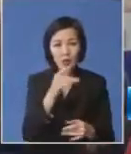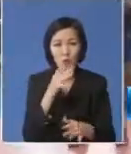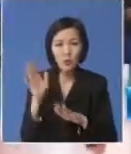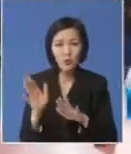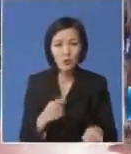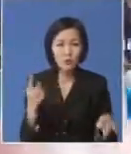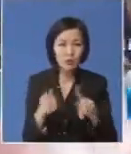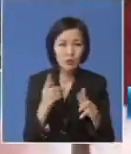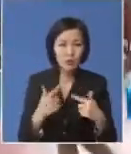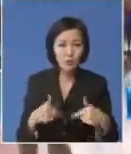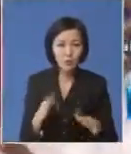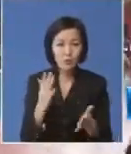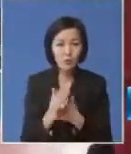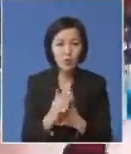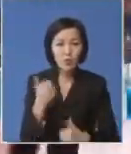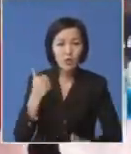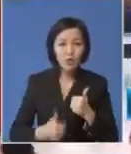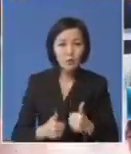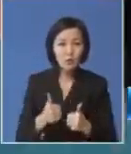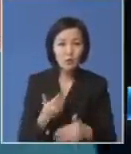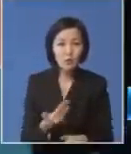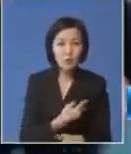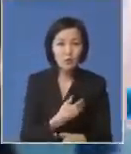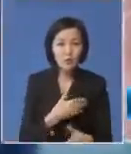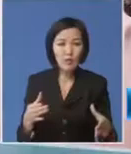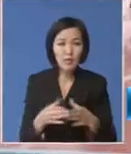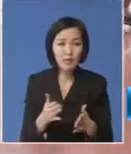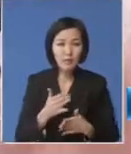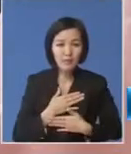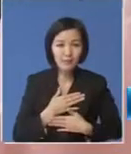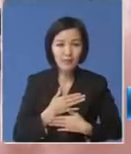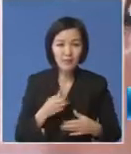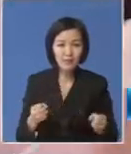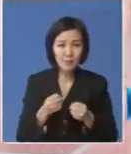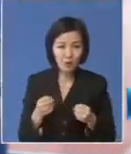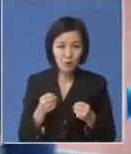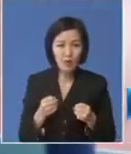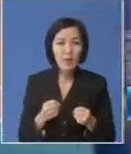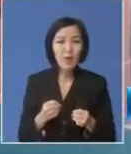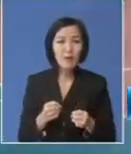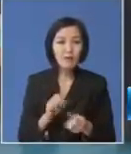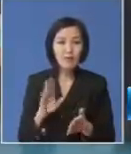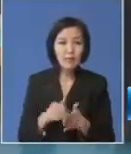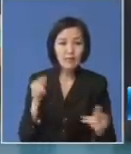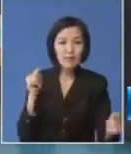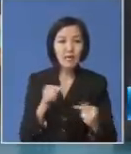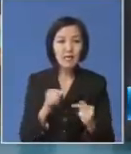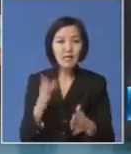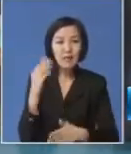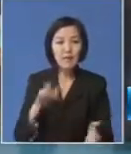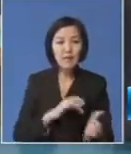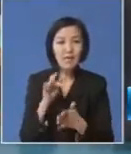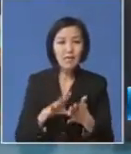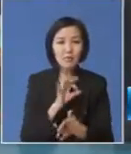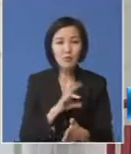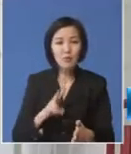соң алғашқы рет өтіп отыр. Ел чемпиондығынан бірден бір үміткер команда ол Жетісу өңірінің спортшылары. Олардың негізгі қарсыластары Алматы қаласы